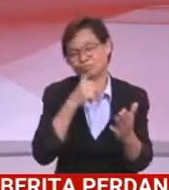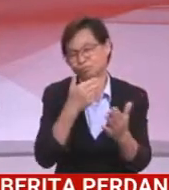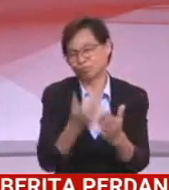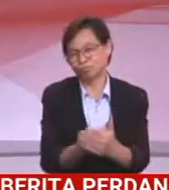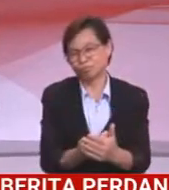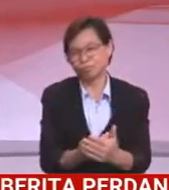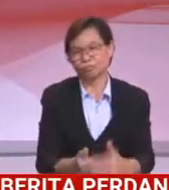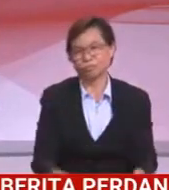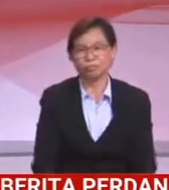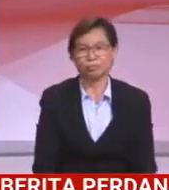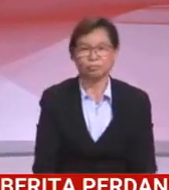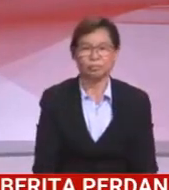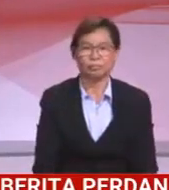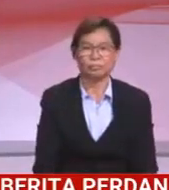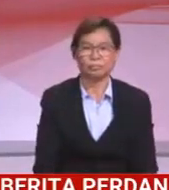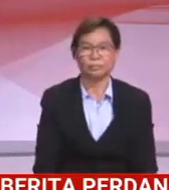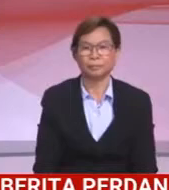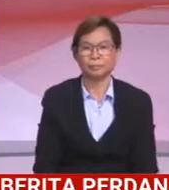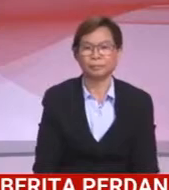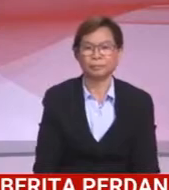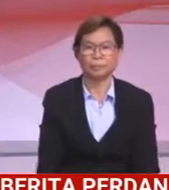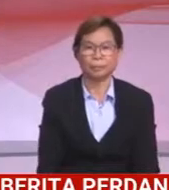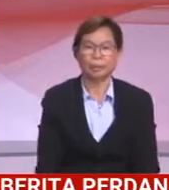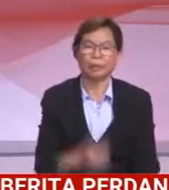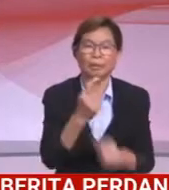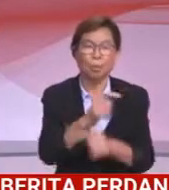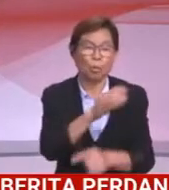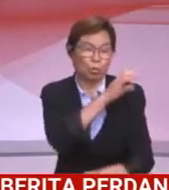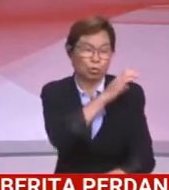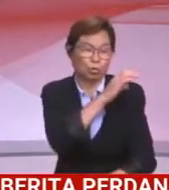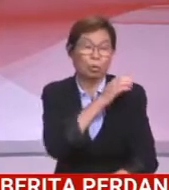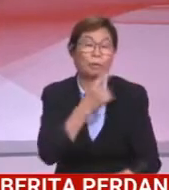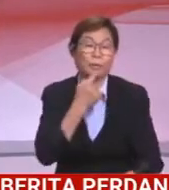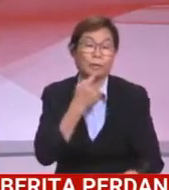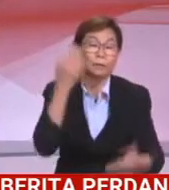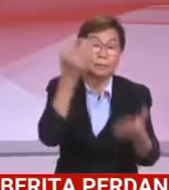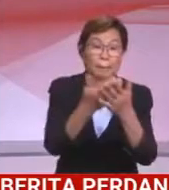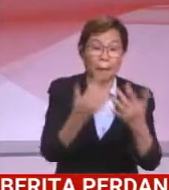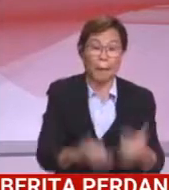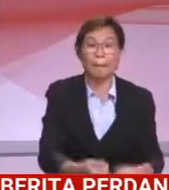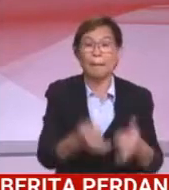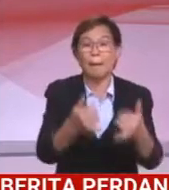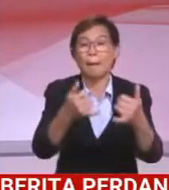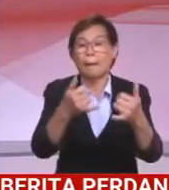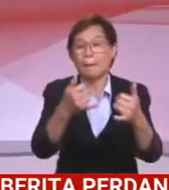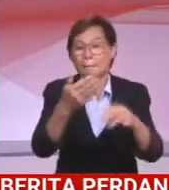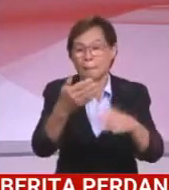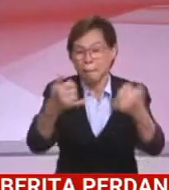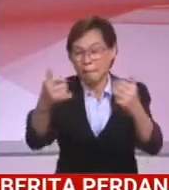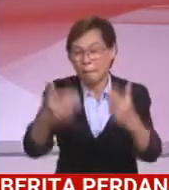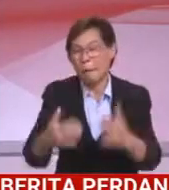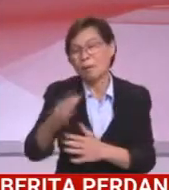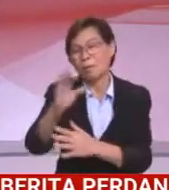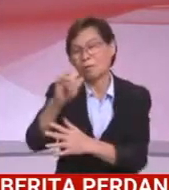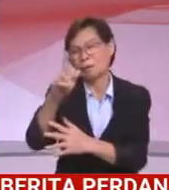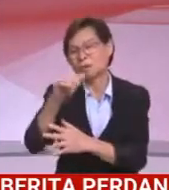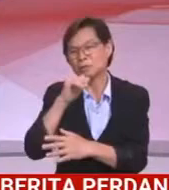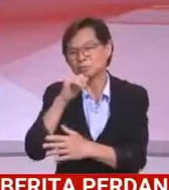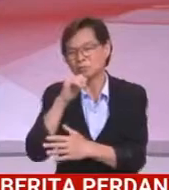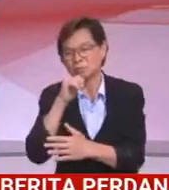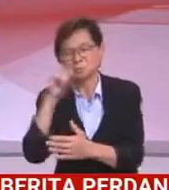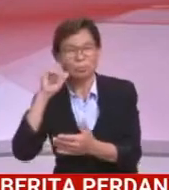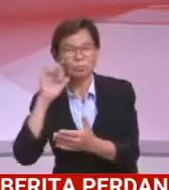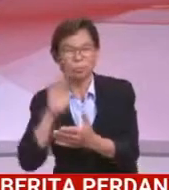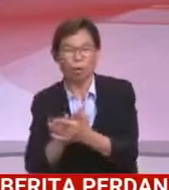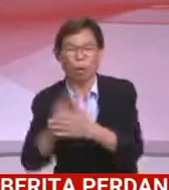memenuhi kriteria ditetapkan oleh jurulatih berkenaan menurut beliau setakat ini prestasi Fitri tidak meyakinkannya untuk dipanggil ke dalam